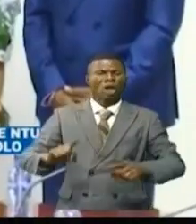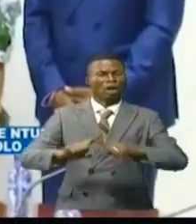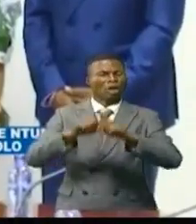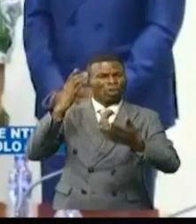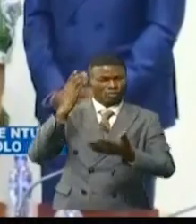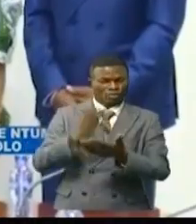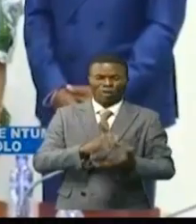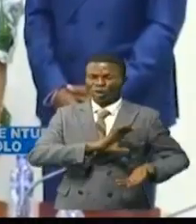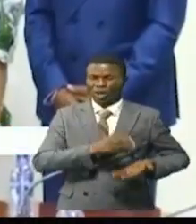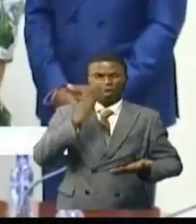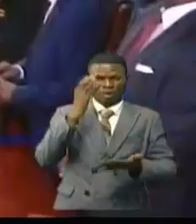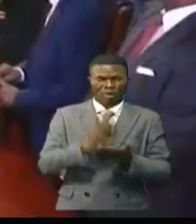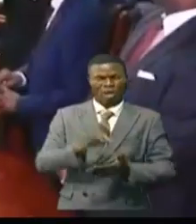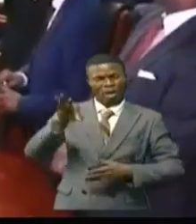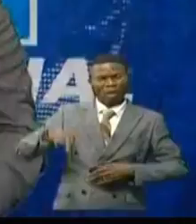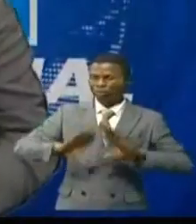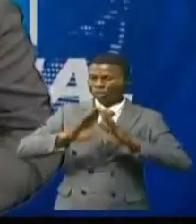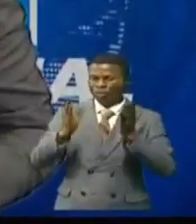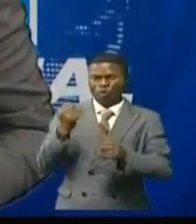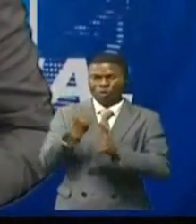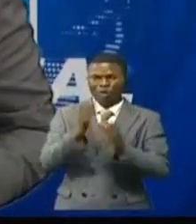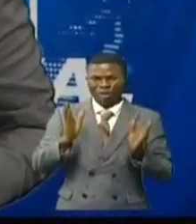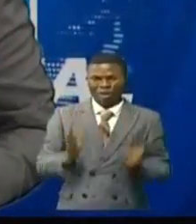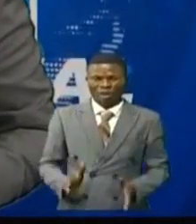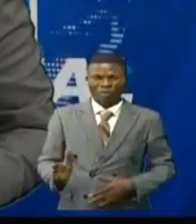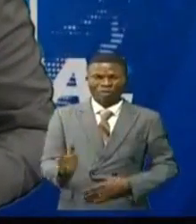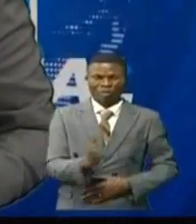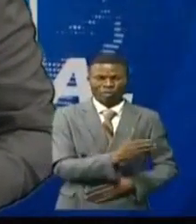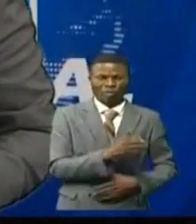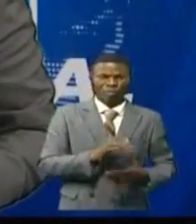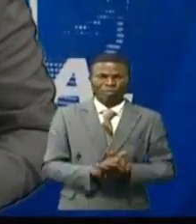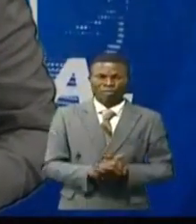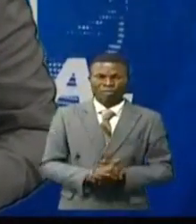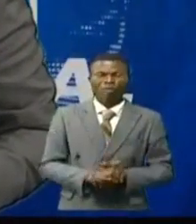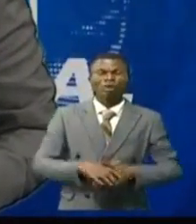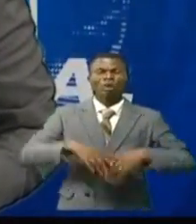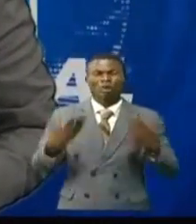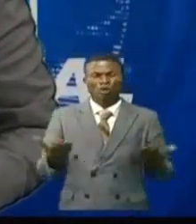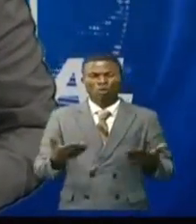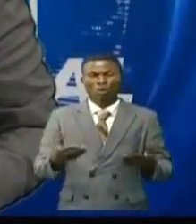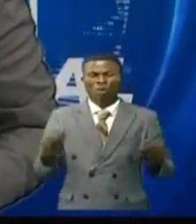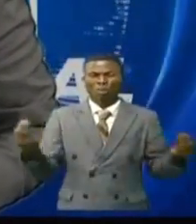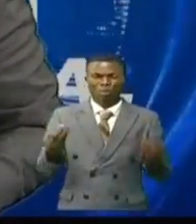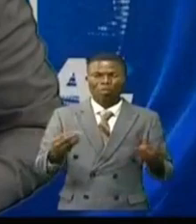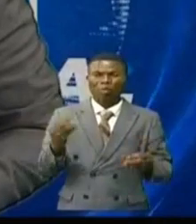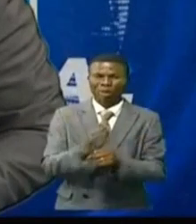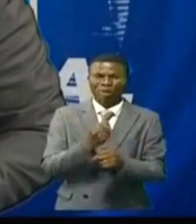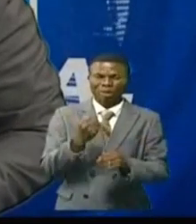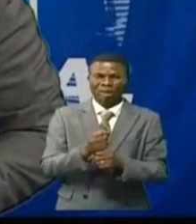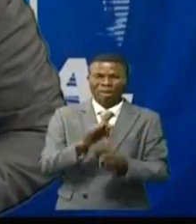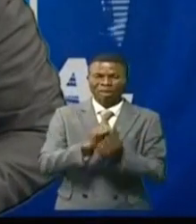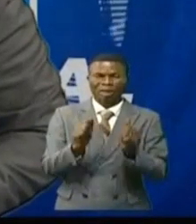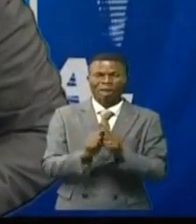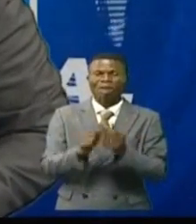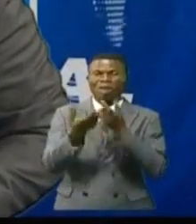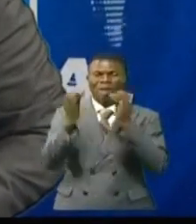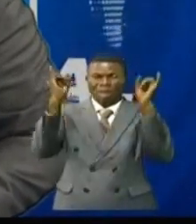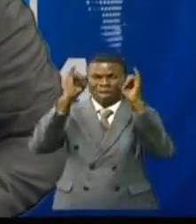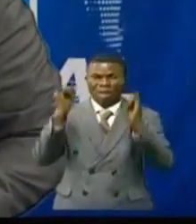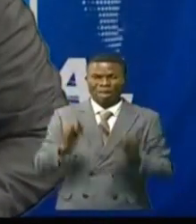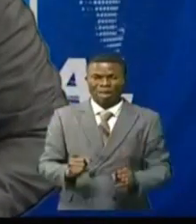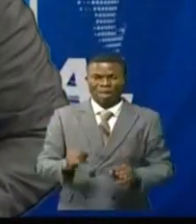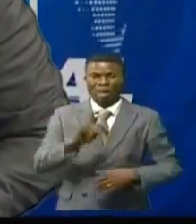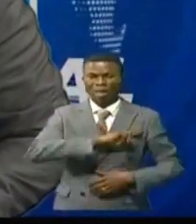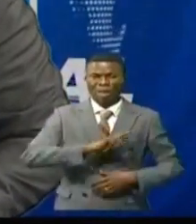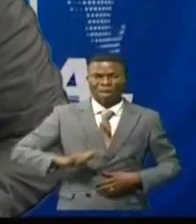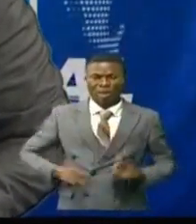pour l'intérêt de tous les travailleurs. Comment et pour quelles raisons faut-il investir dans le secteur numérique en République démocratique du